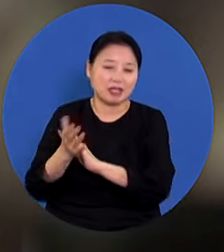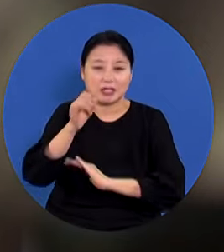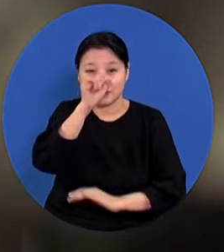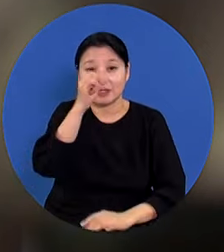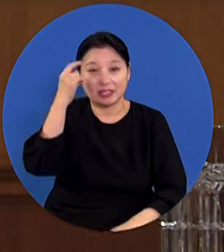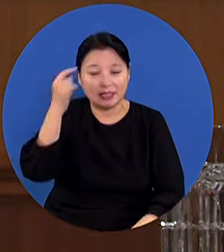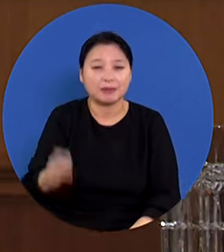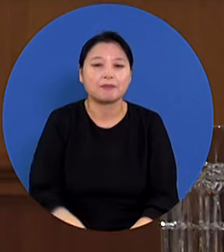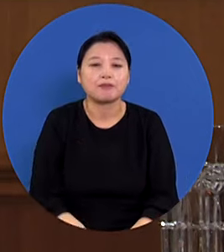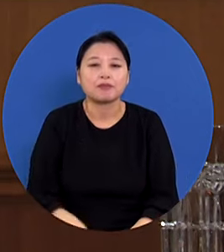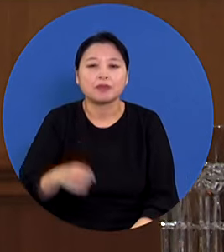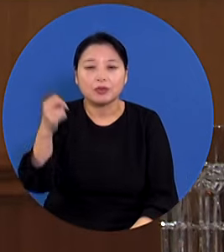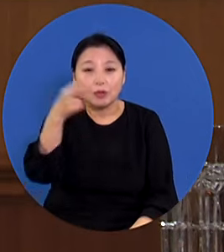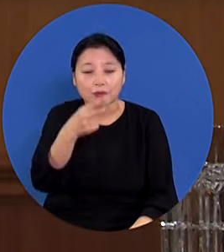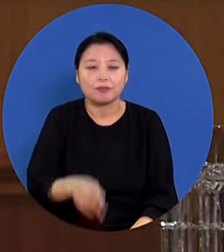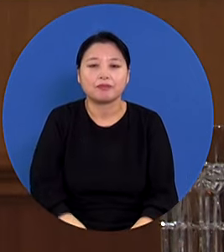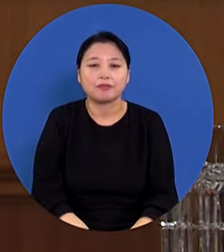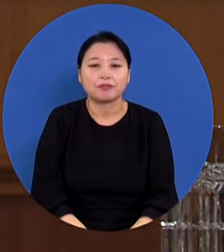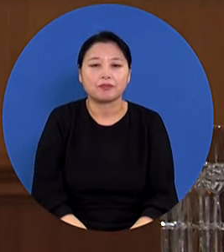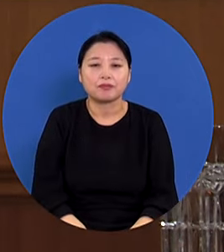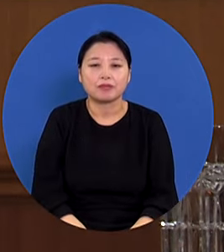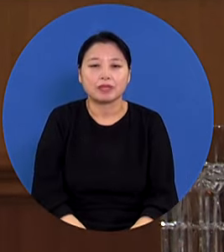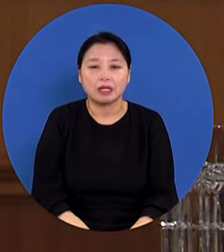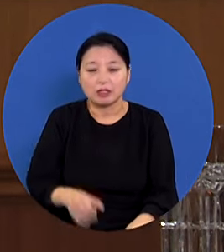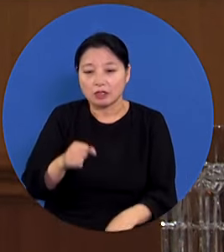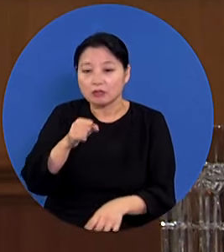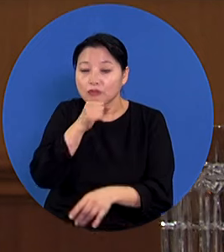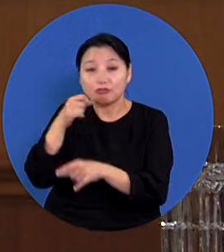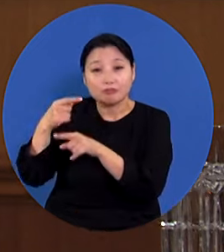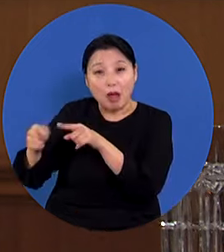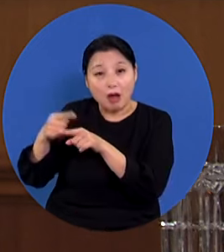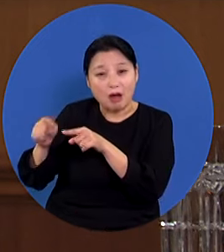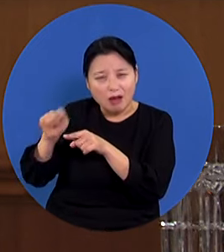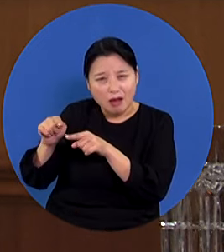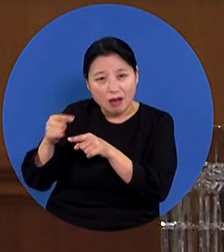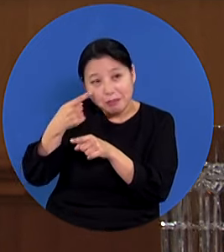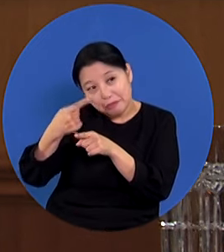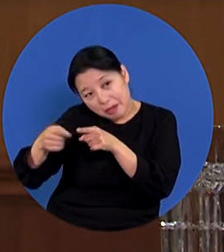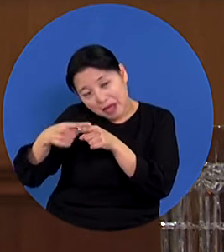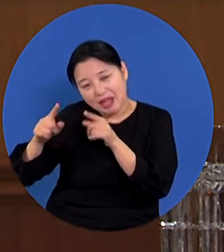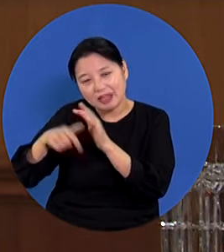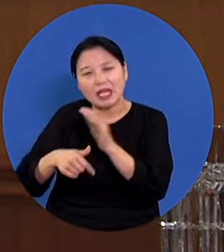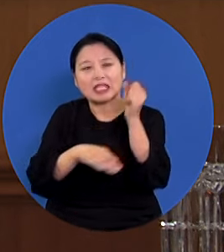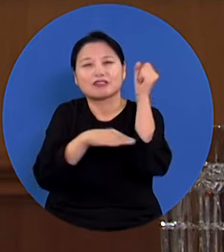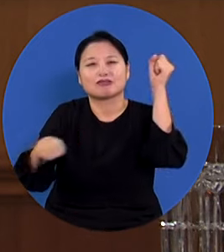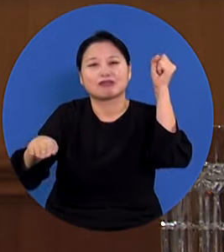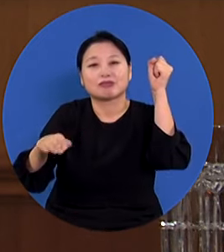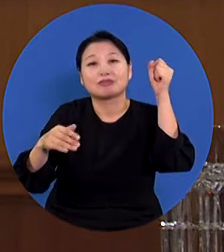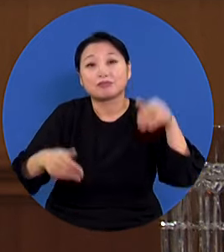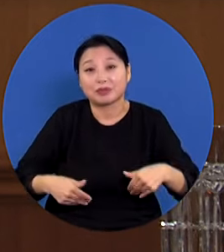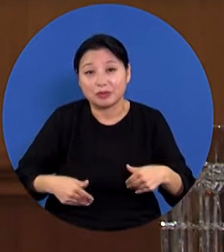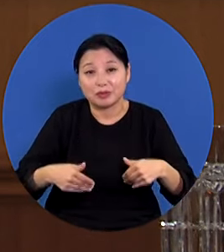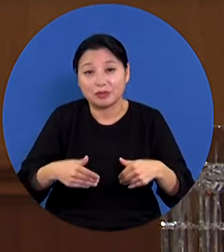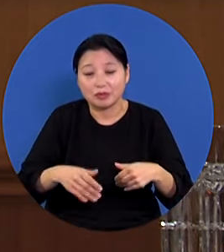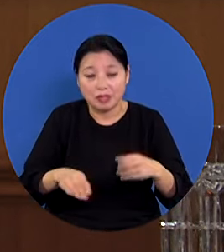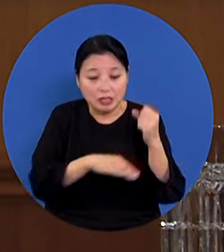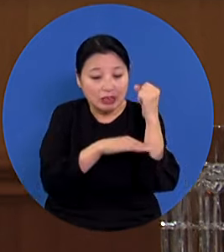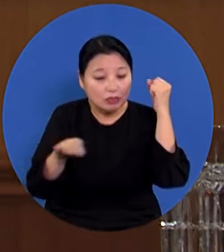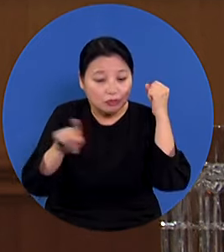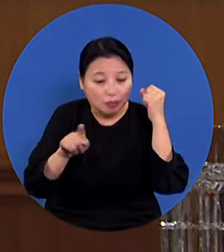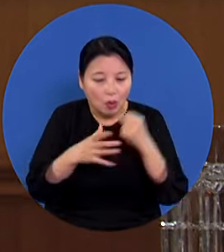생각을 들고요. 사실 우리가 생각할 때 뭔가를 평가를 한다는 건 이제 평가를 하면 기준이 필요하잖아요. 근데 세상에